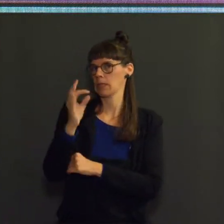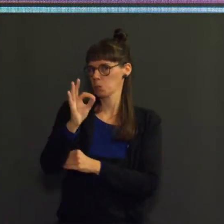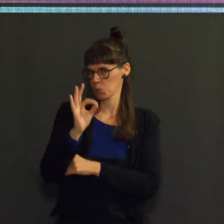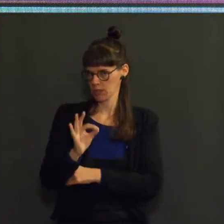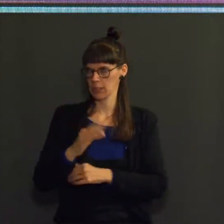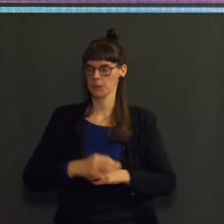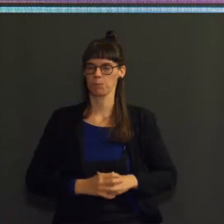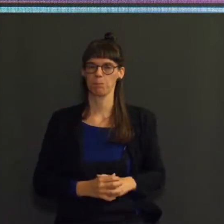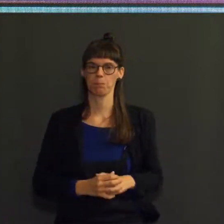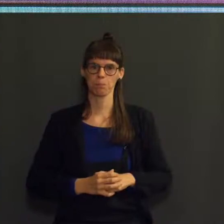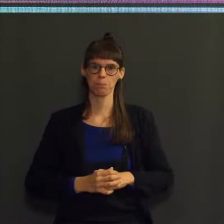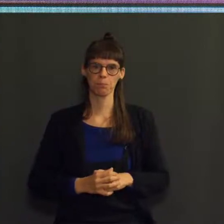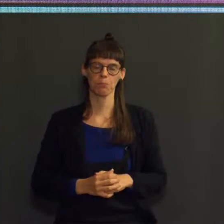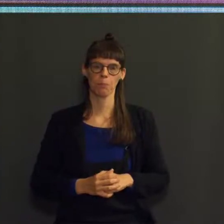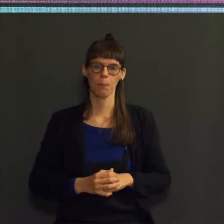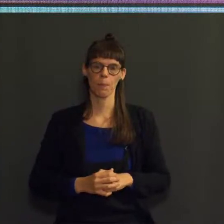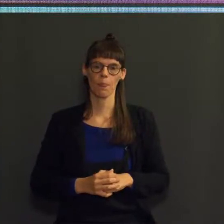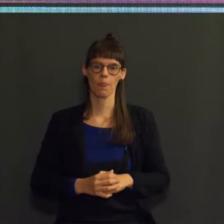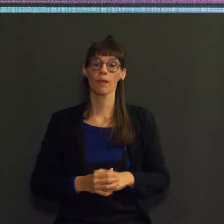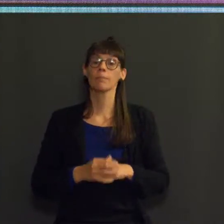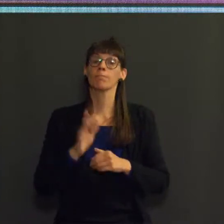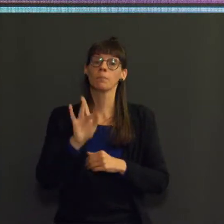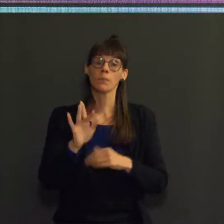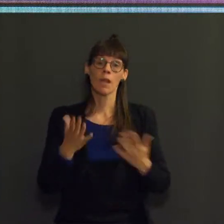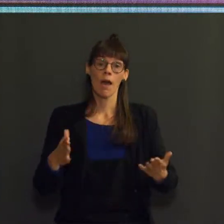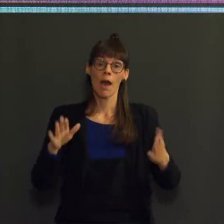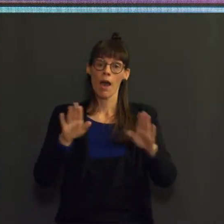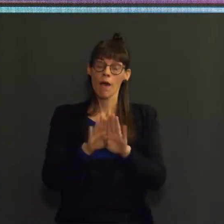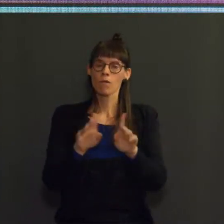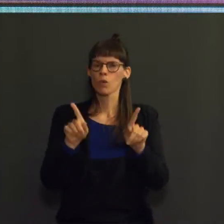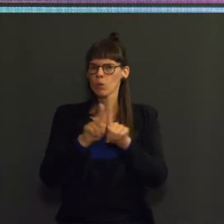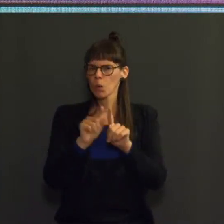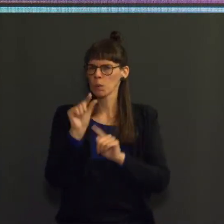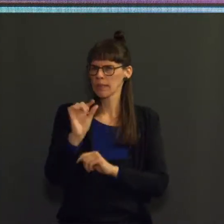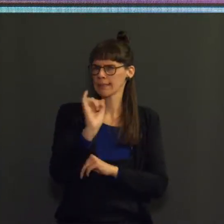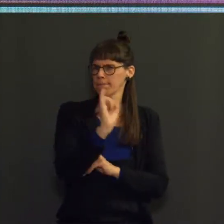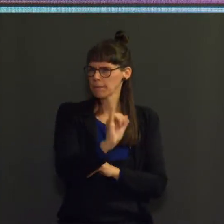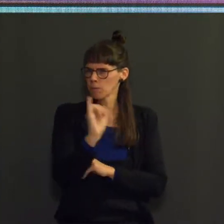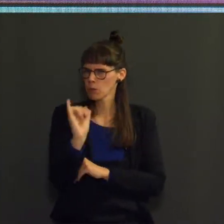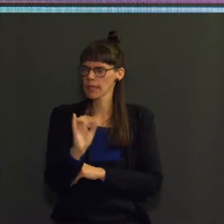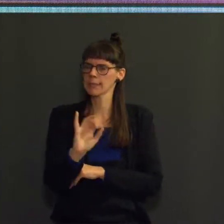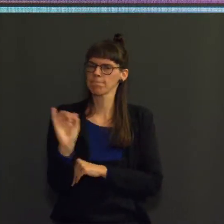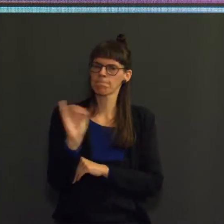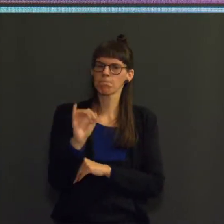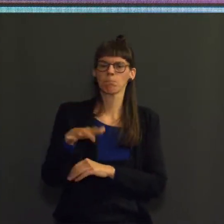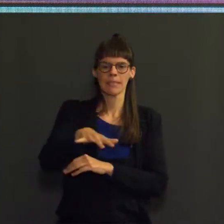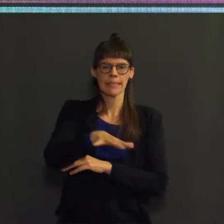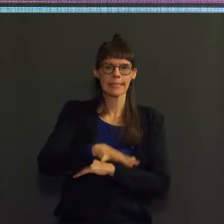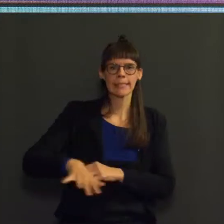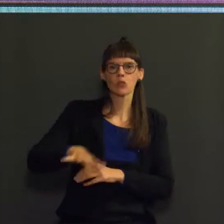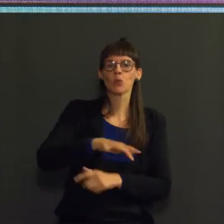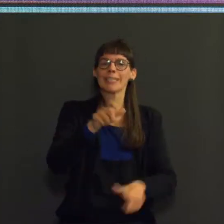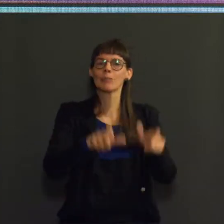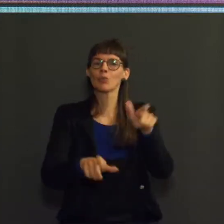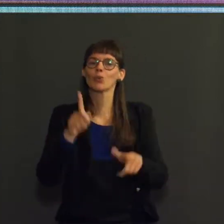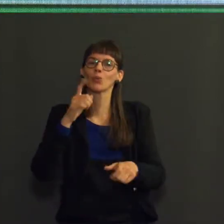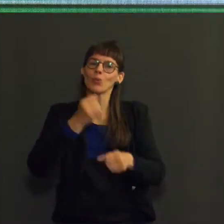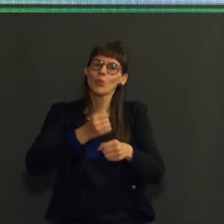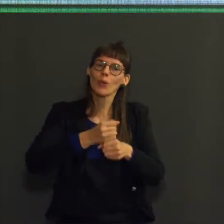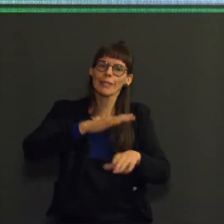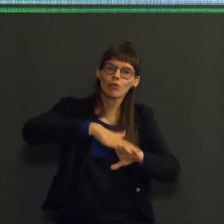19,4%. En om af te sluiten ook nog enkele gegevens over de situatie bij de